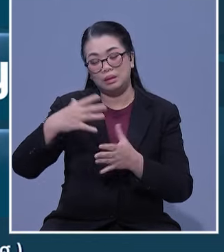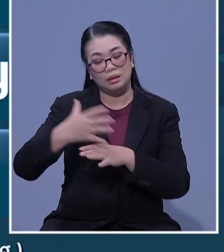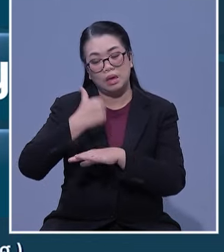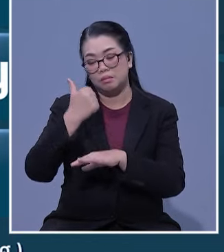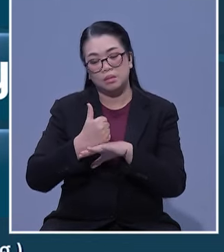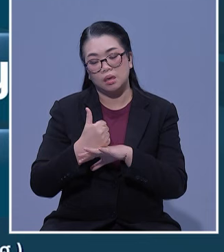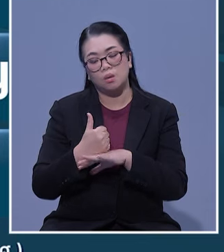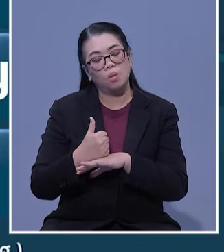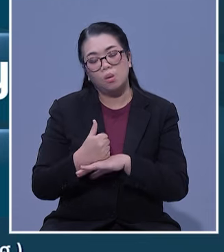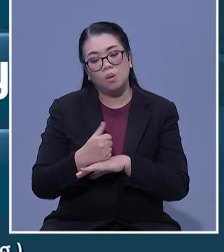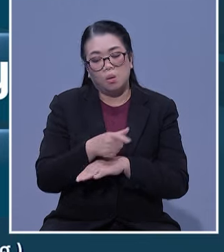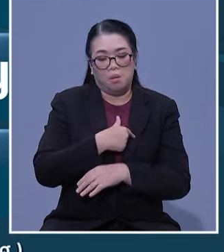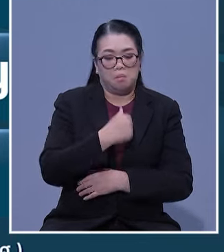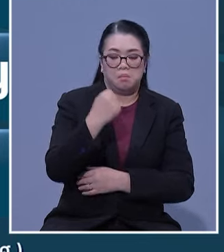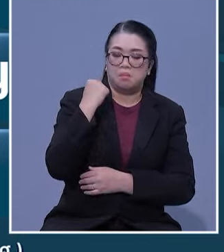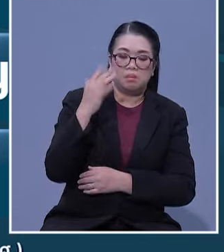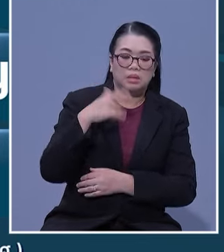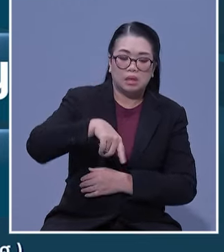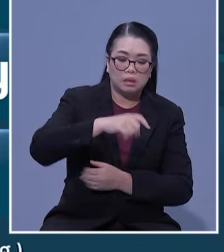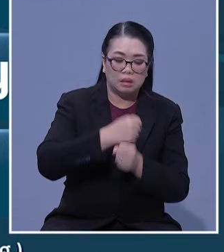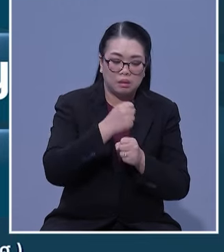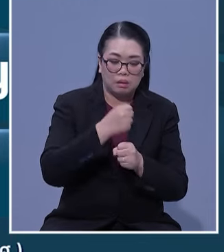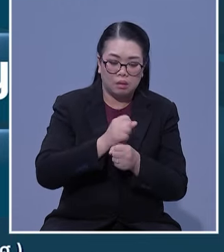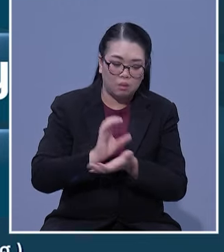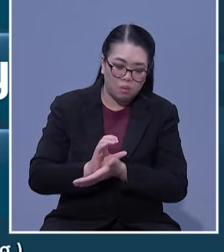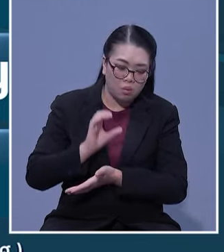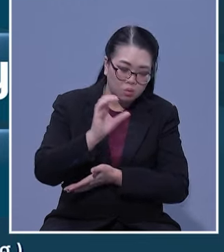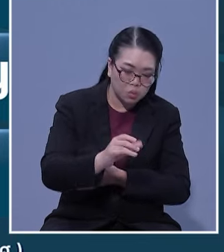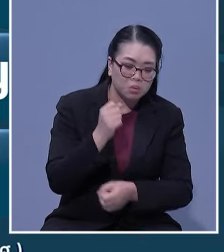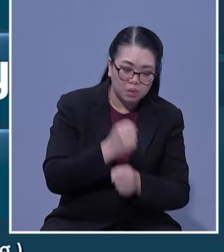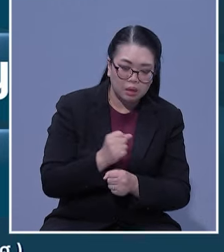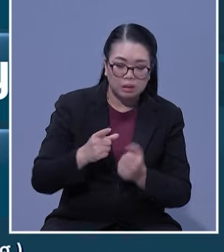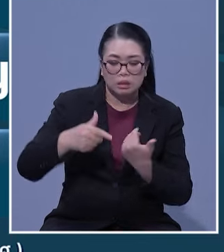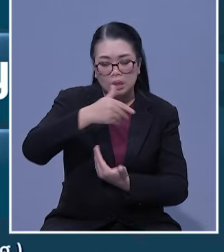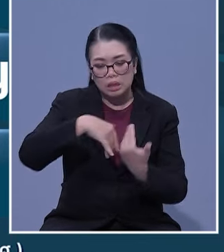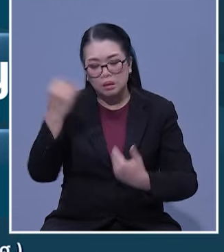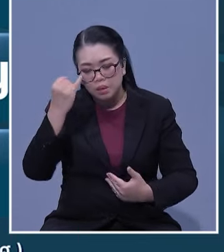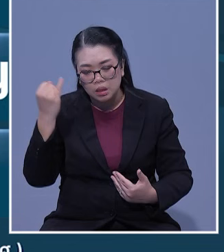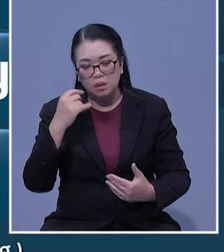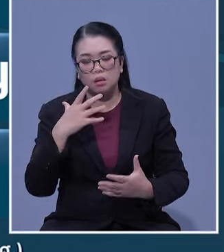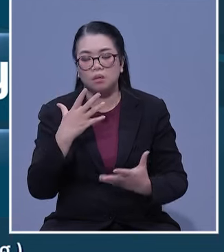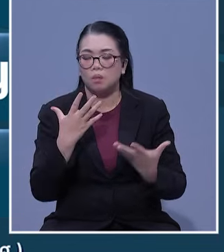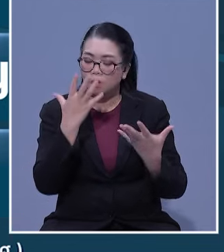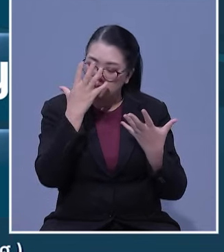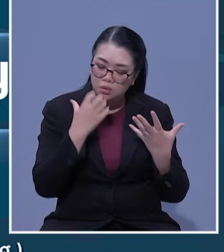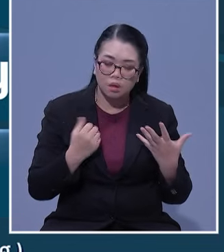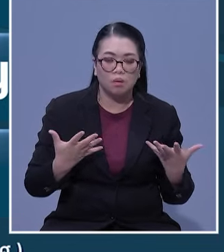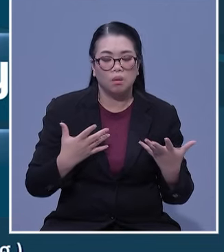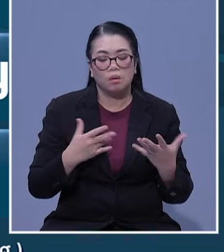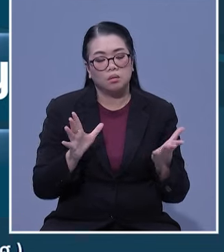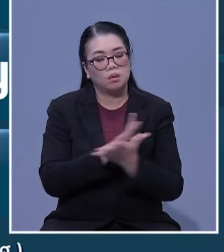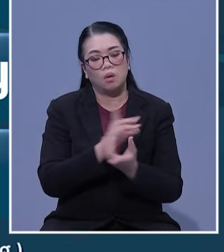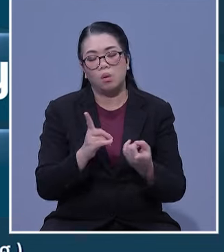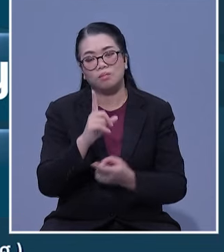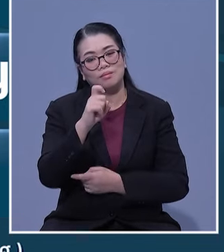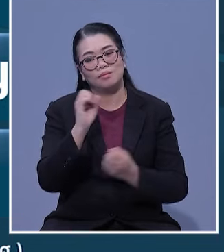หมองจนสร้างความไม่มั่นใจให้กับการทำงานการลงทุนเศรษฐกิจก็ถดถอยซบเซาจนสังคมมีสภาพผูกกร่อน